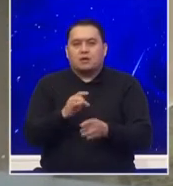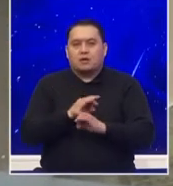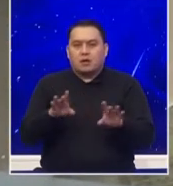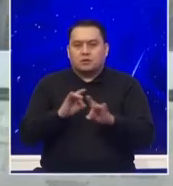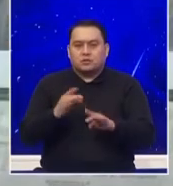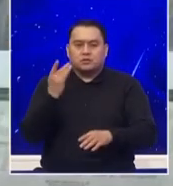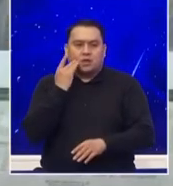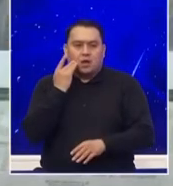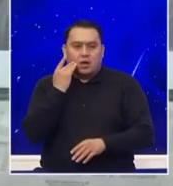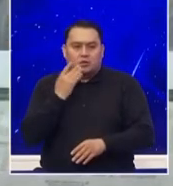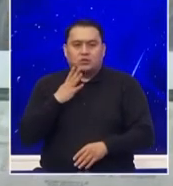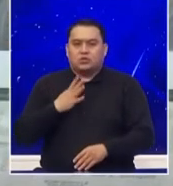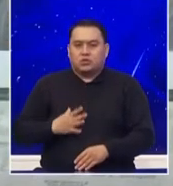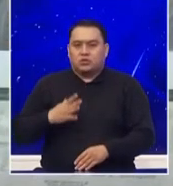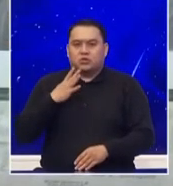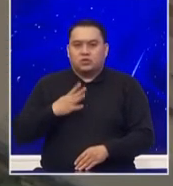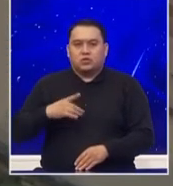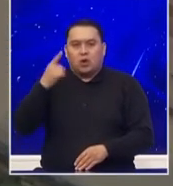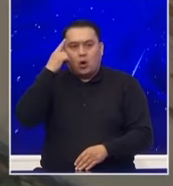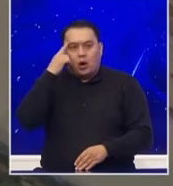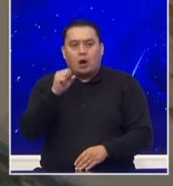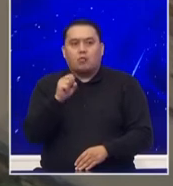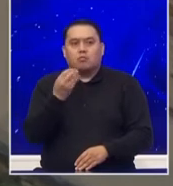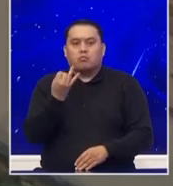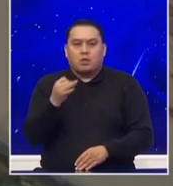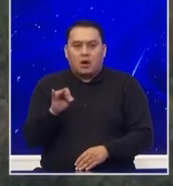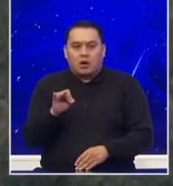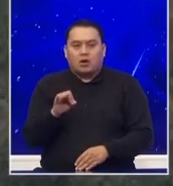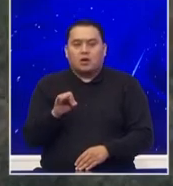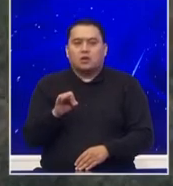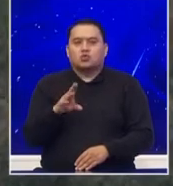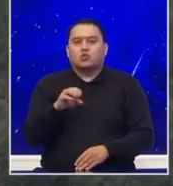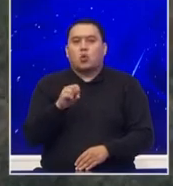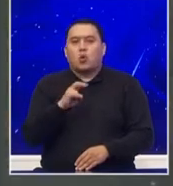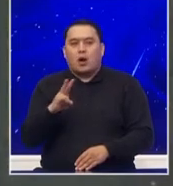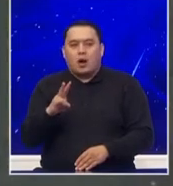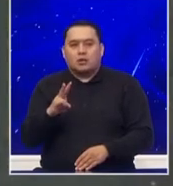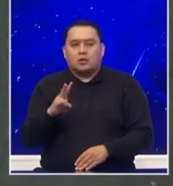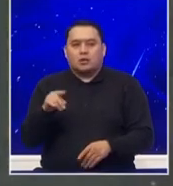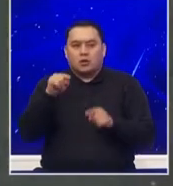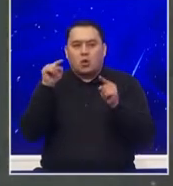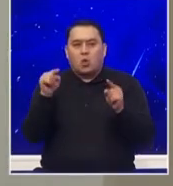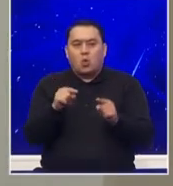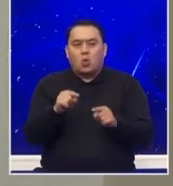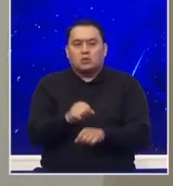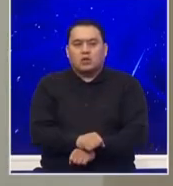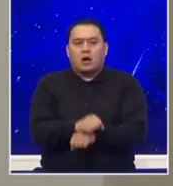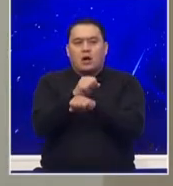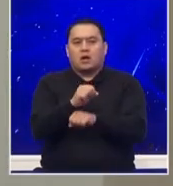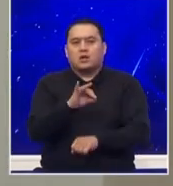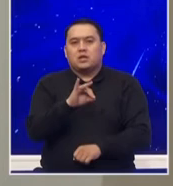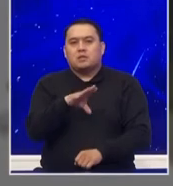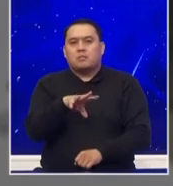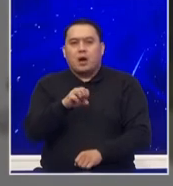айтылады. Неткен төзімдерсіз. Ұлы хакім Абай, елдің аяулы перзенті Шохан Валиханов, әйгілі көтерілісші Амангелді